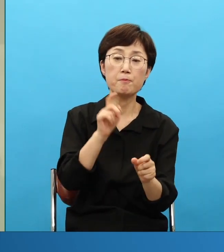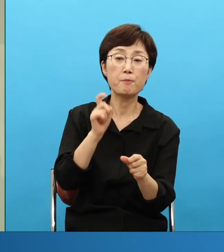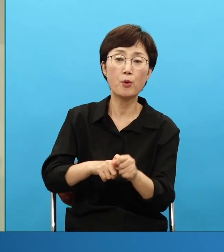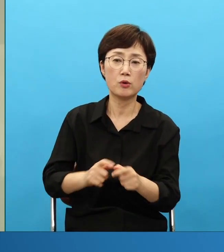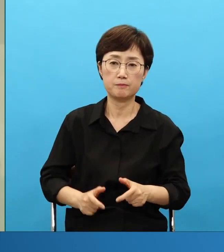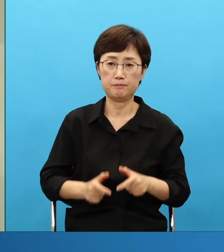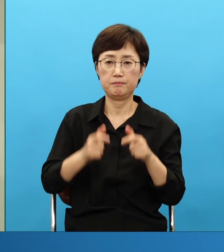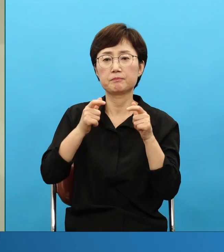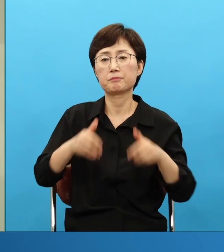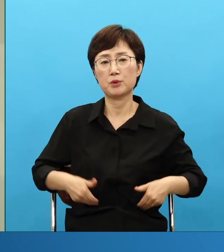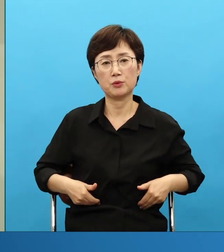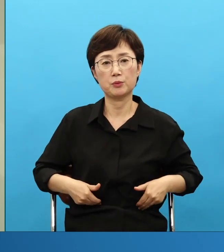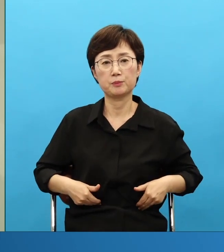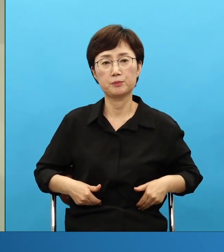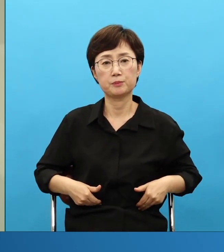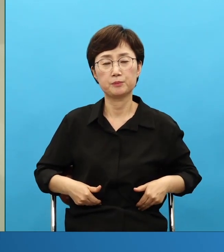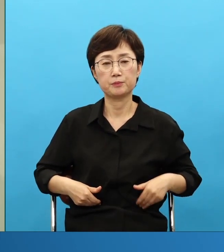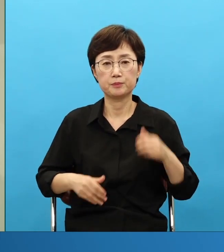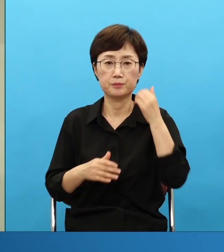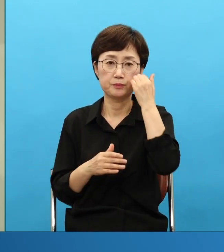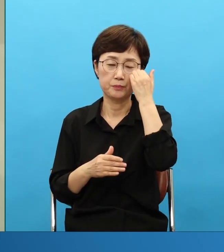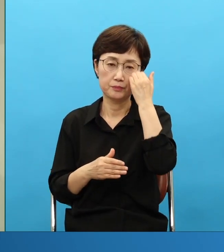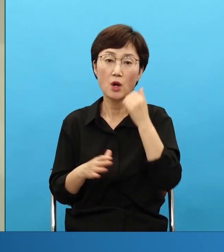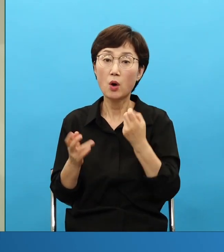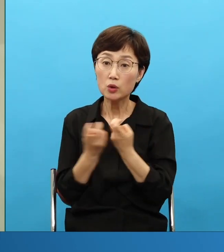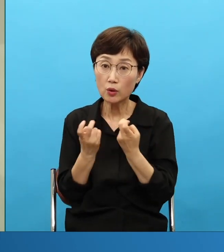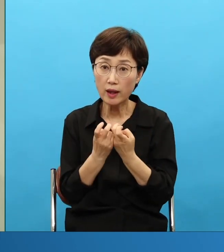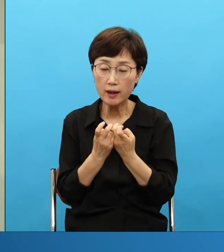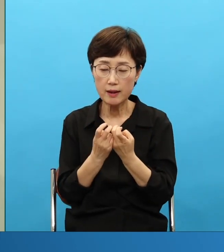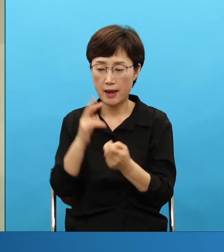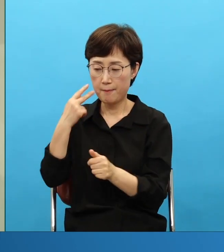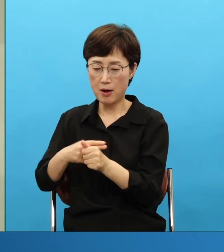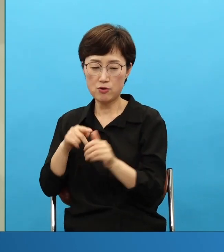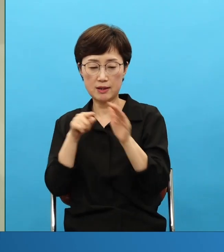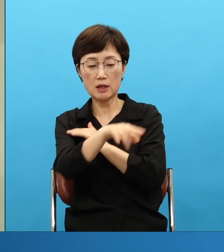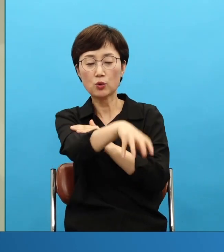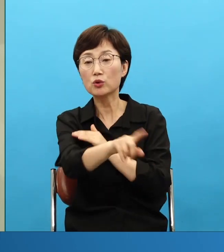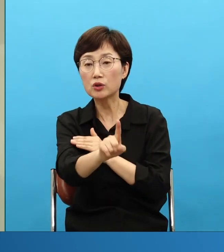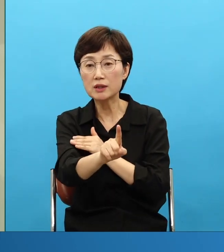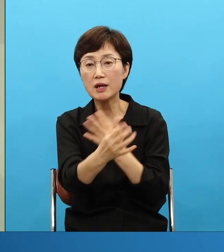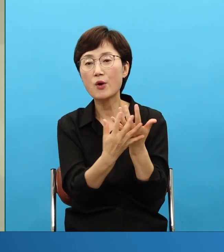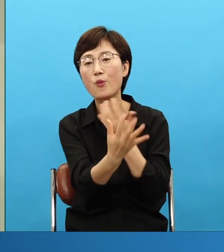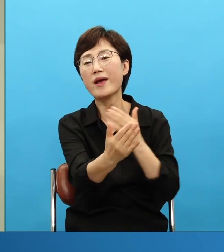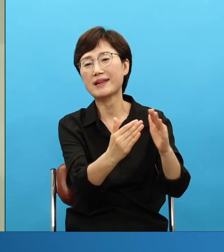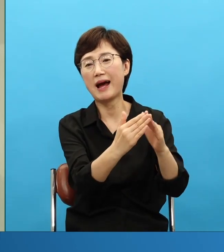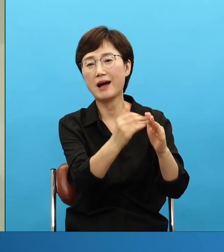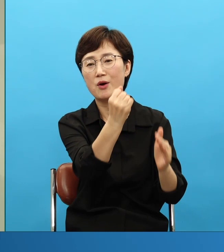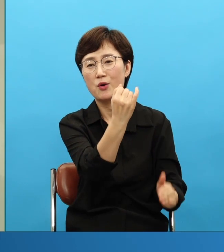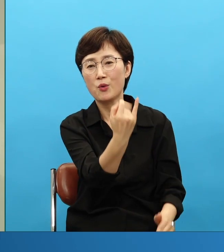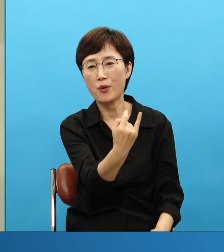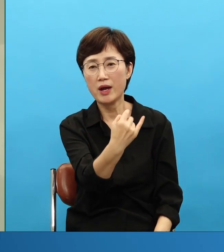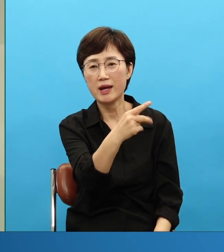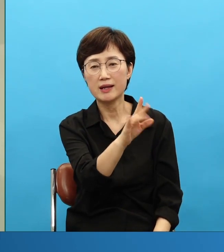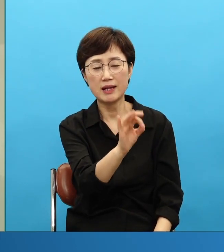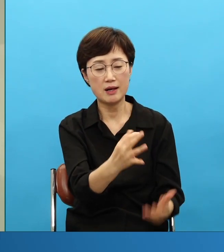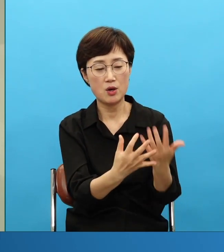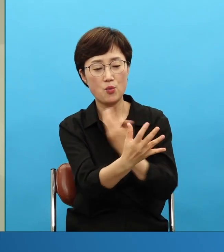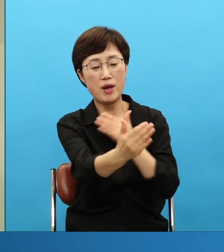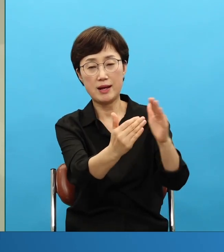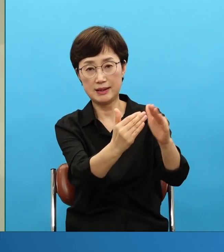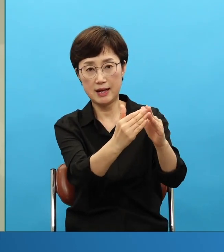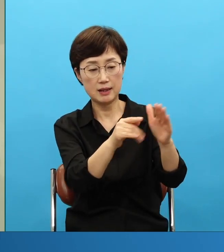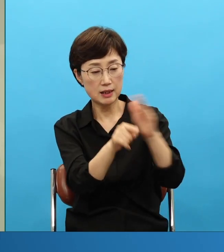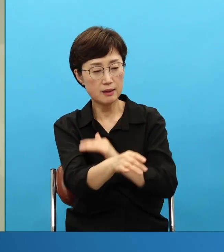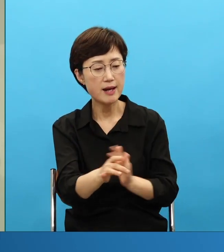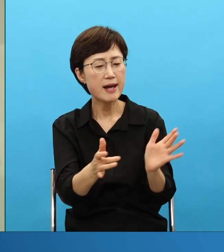save the next generation. 그래서 회당에 들어간 겁니다. That's why he went into the synagogue. 회당에 들어가서 예수 믿으라 그렇게 말